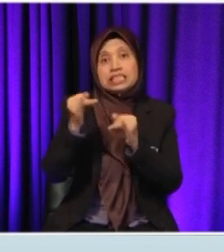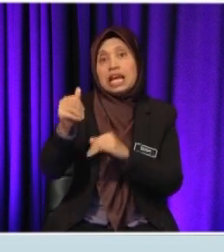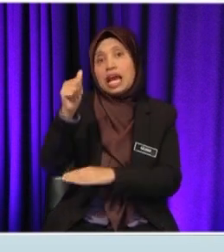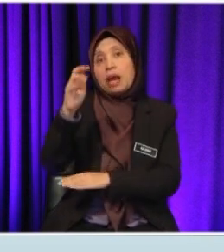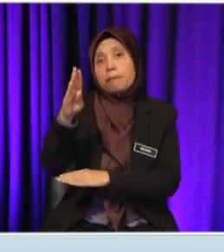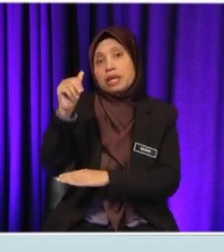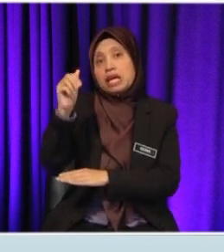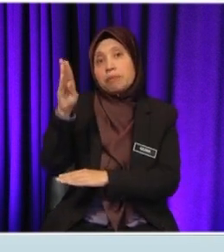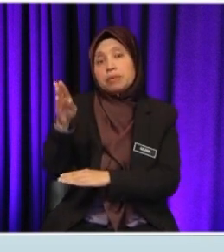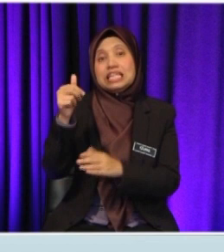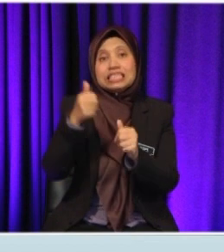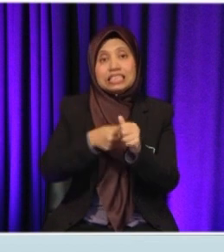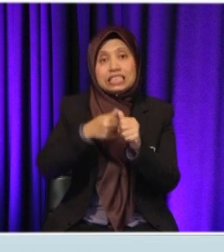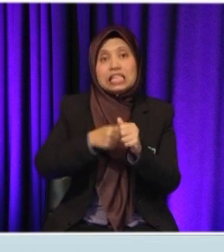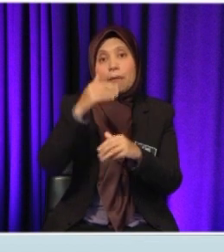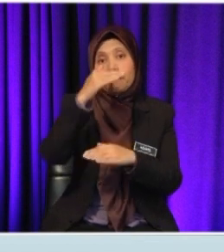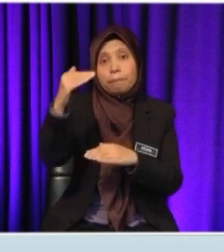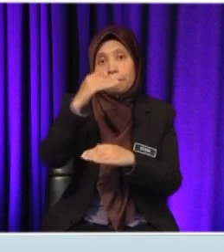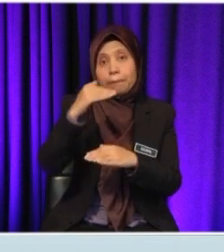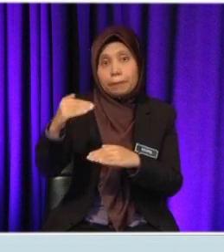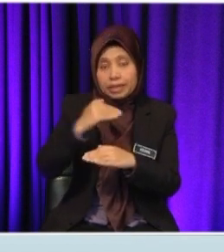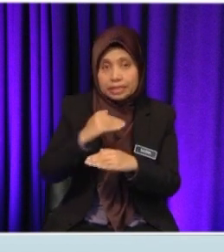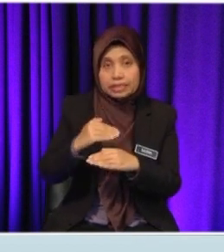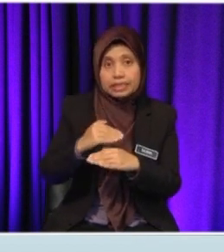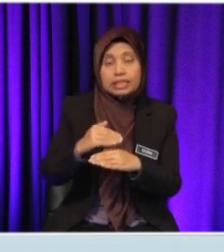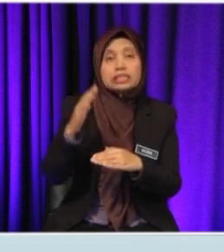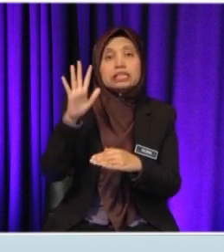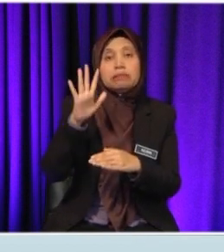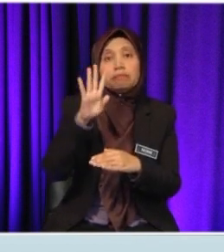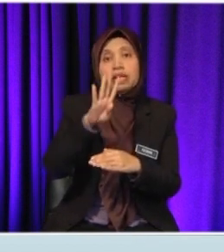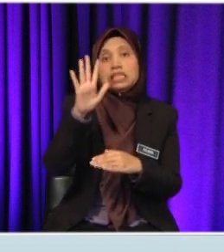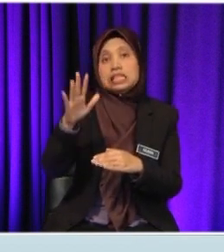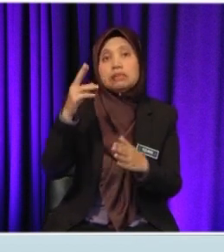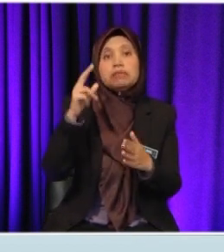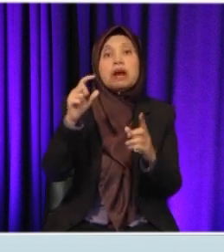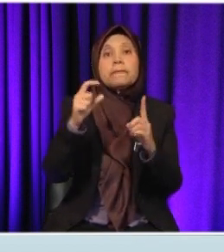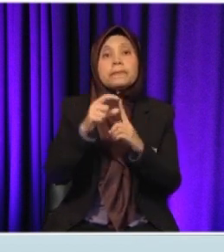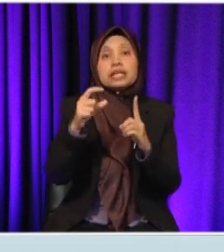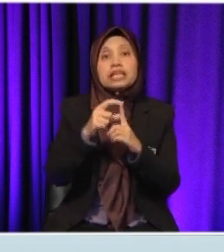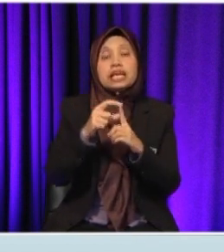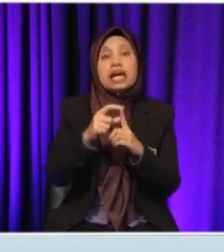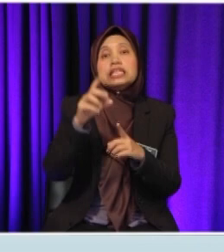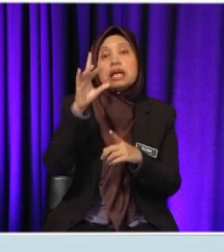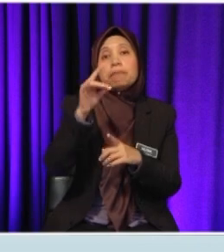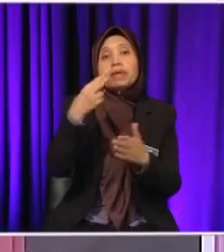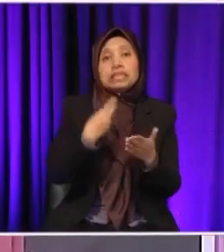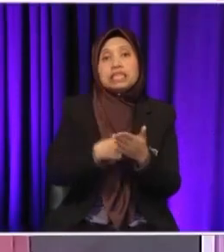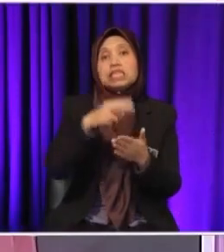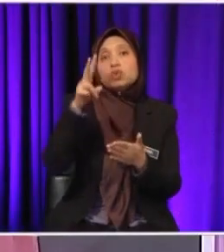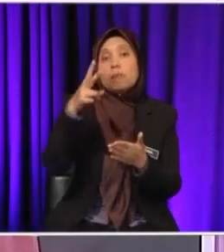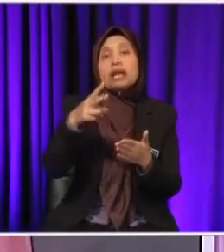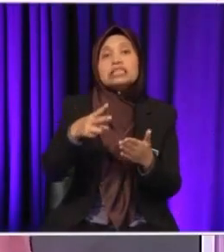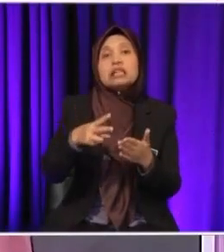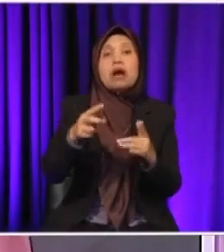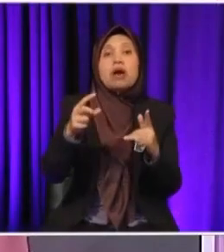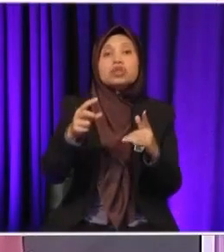B dan juga setiap baris mempunyai 4 hingga 5 perkataan serta 8 hingga 12 suku kata. Bila dah ada semua